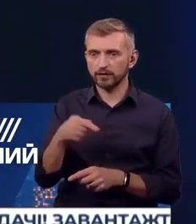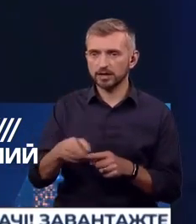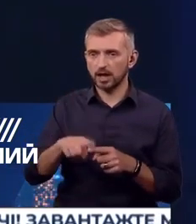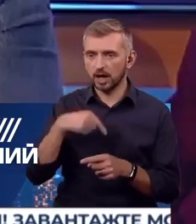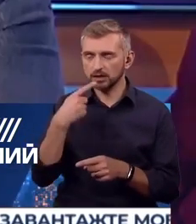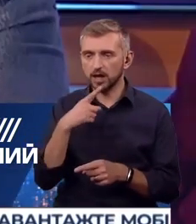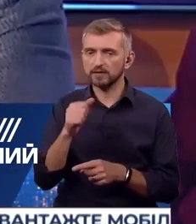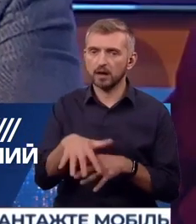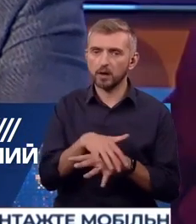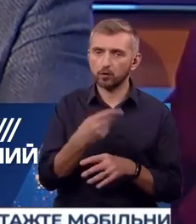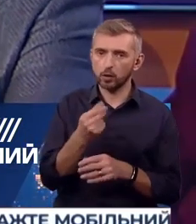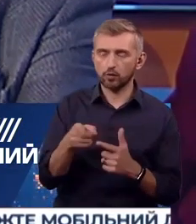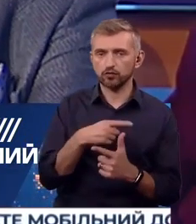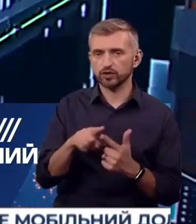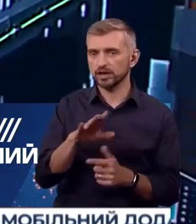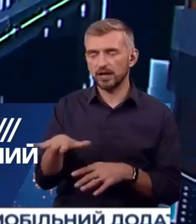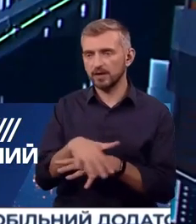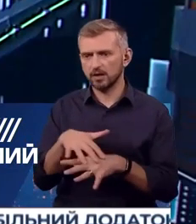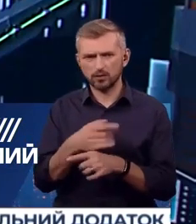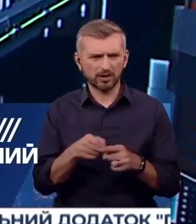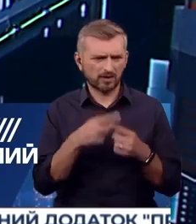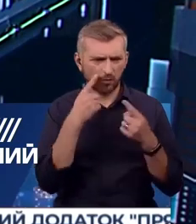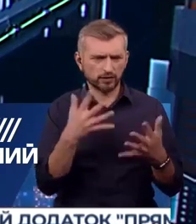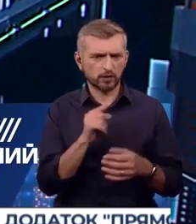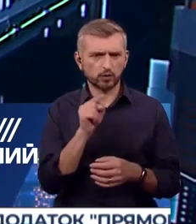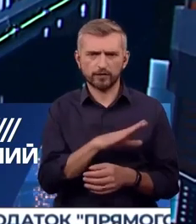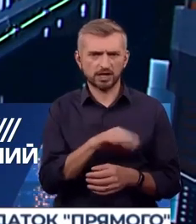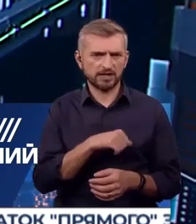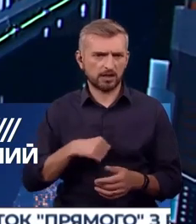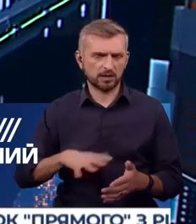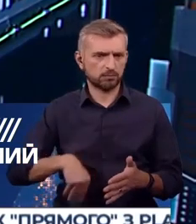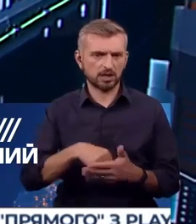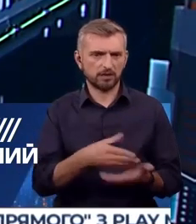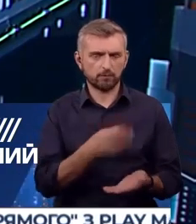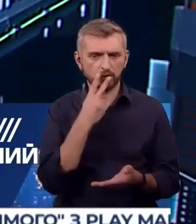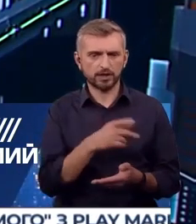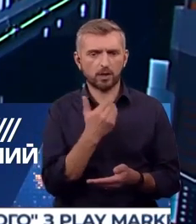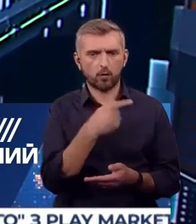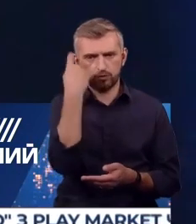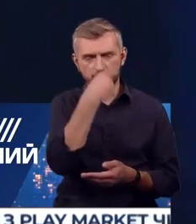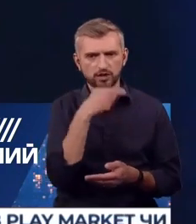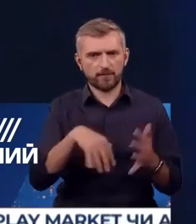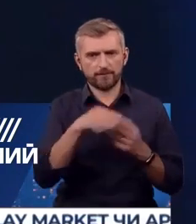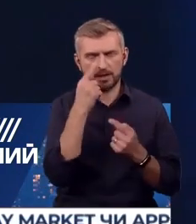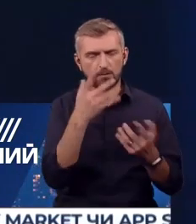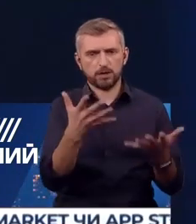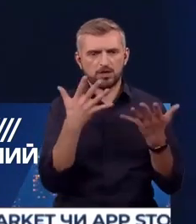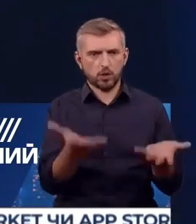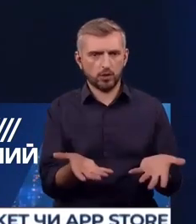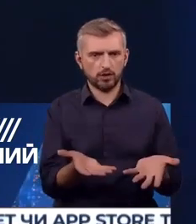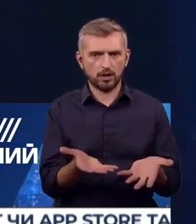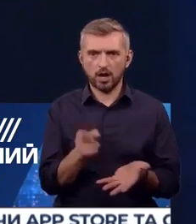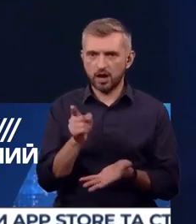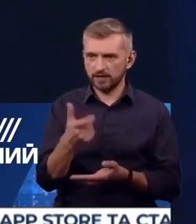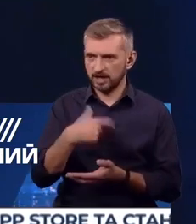казали, за народні гроші чи не за народні? Для мене це очевидно, що він не сам це платив. Подивіться на його обличчя, там все написано. Ви